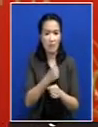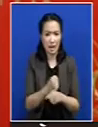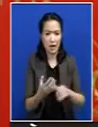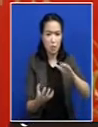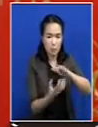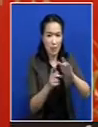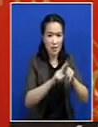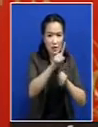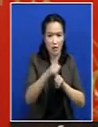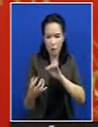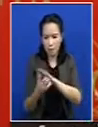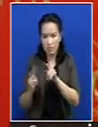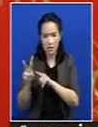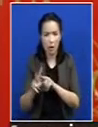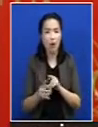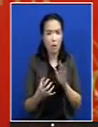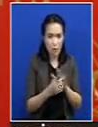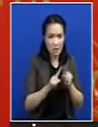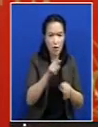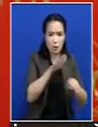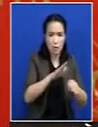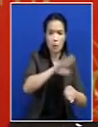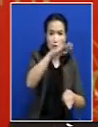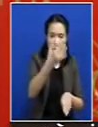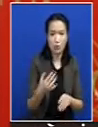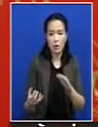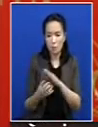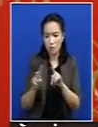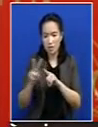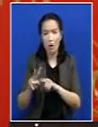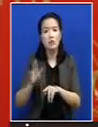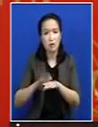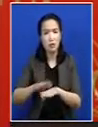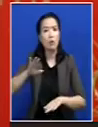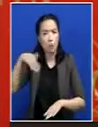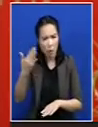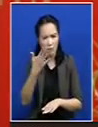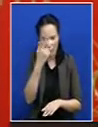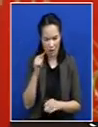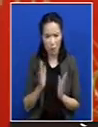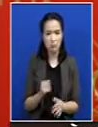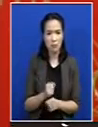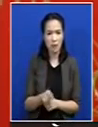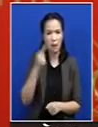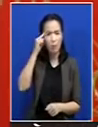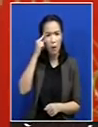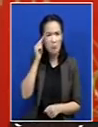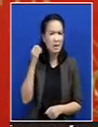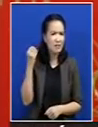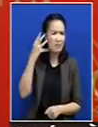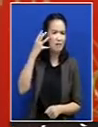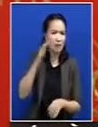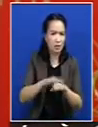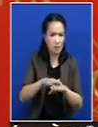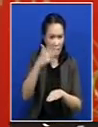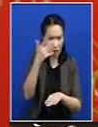ได้อย่างถูกต้องหรือไม่หรือว่าคนงานในนั้น บุคคลที่เกี่ยวข้องมีความรู้ความเข้าใจพอหรือไม่ว่าเมื่อมีสัญญาณแจ้งเตือนอย่างนี้